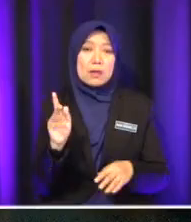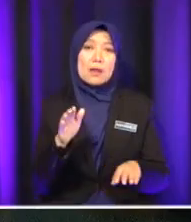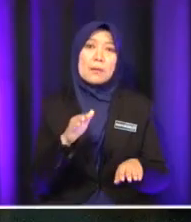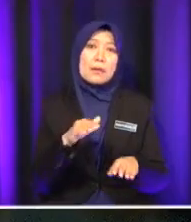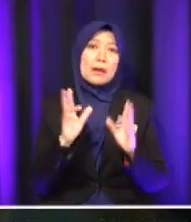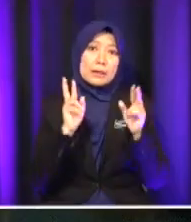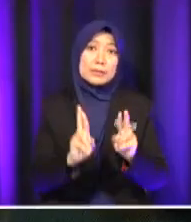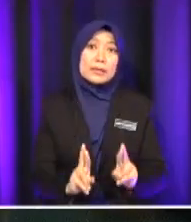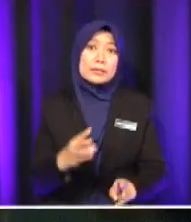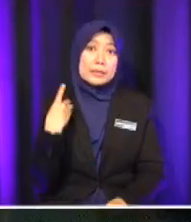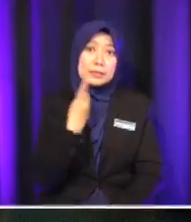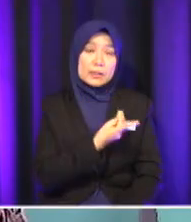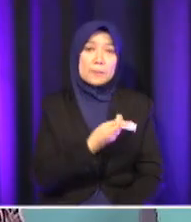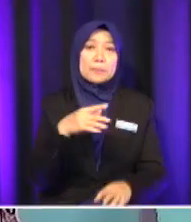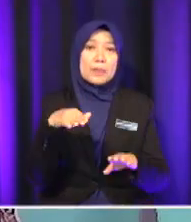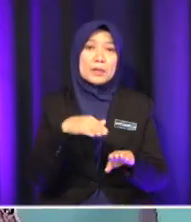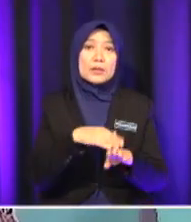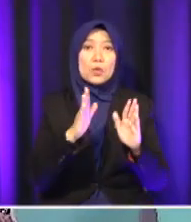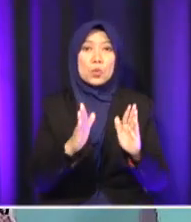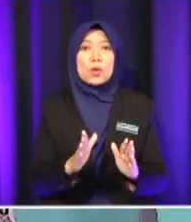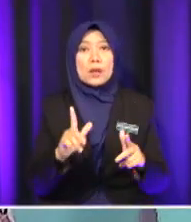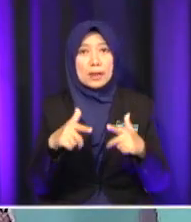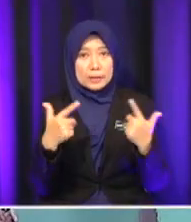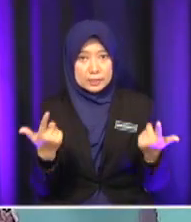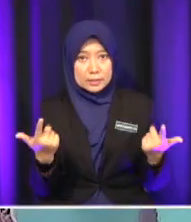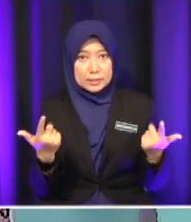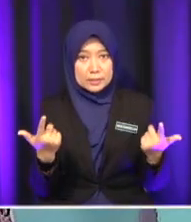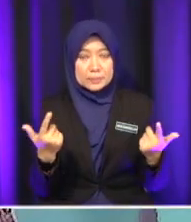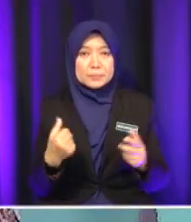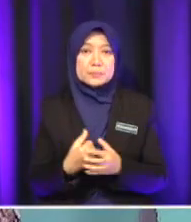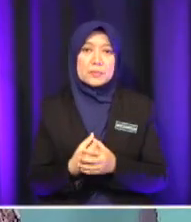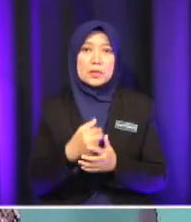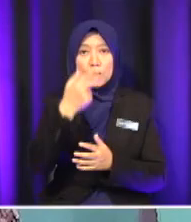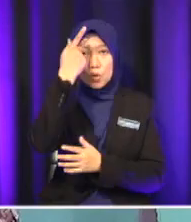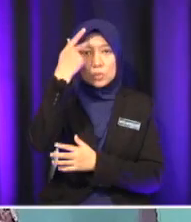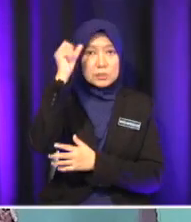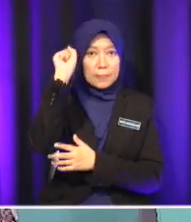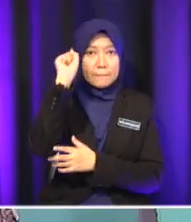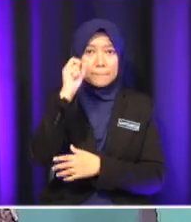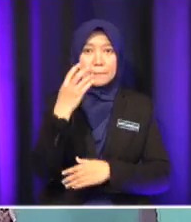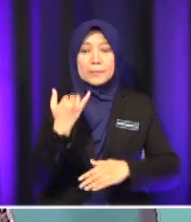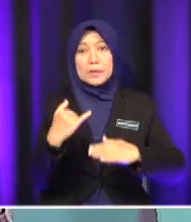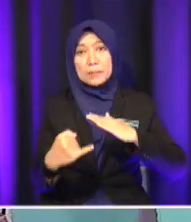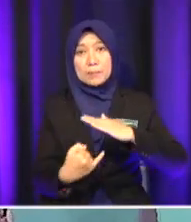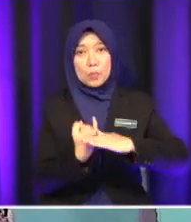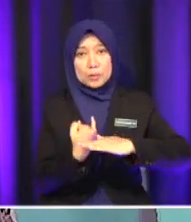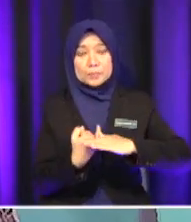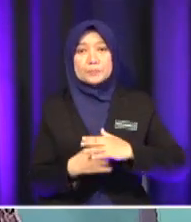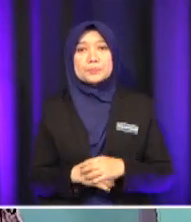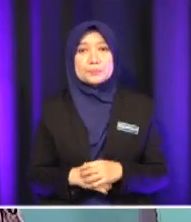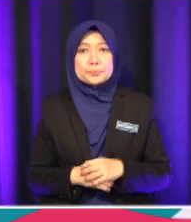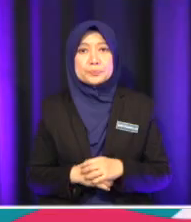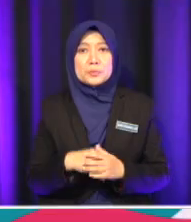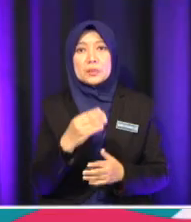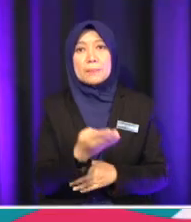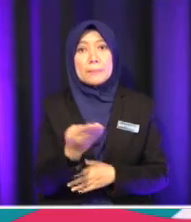asing baik seterusnya konsep impor import merujuk kepada barang dan